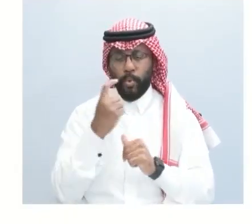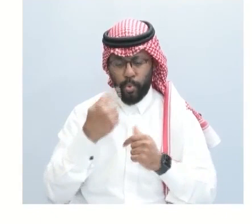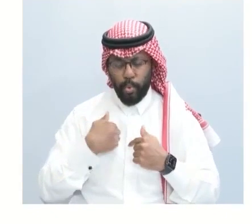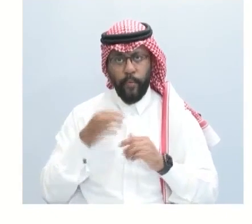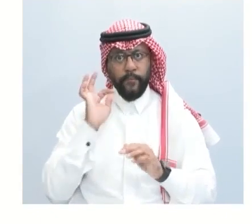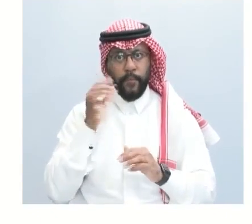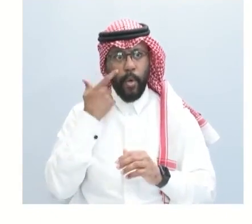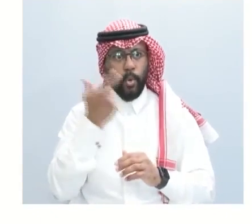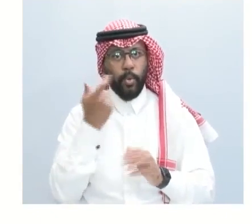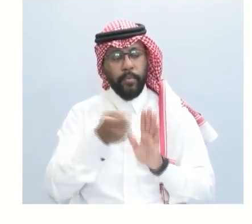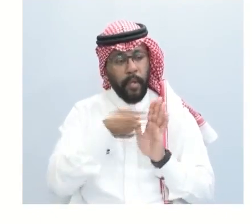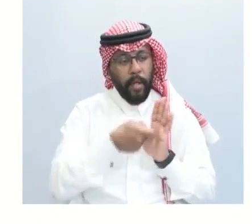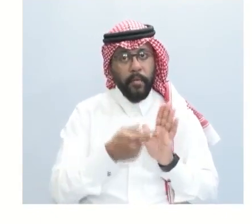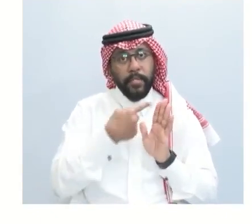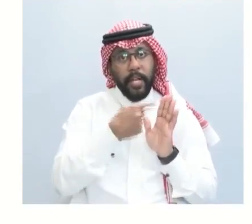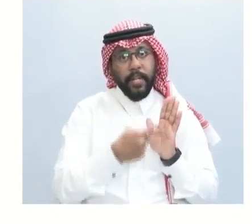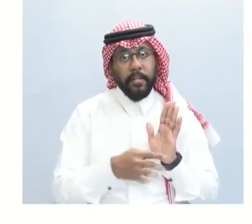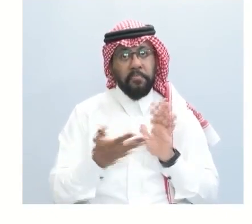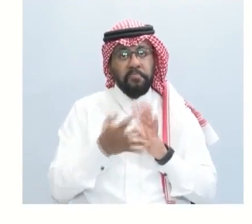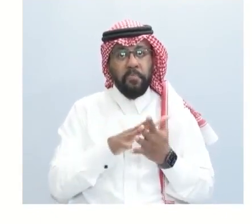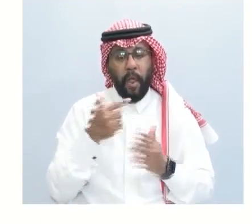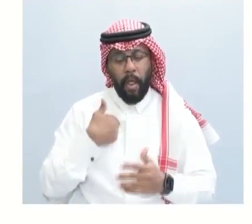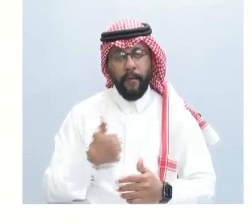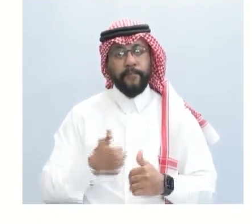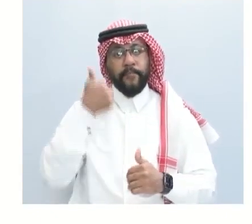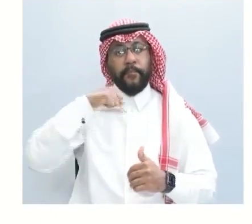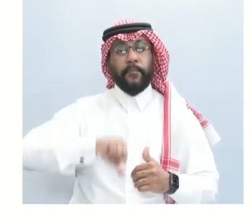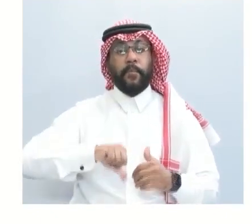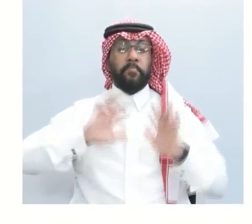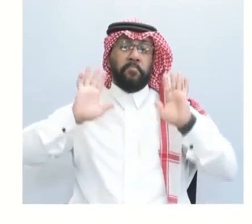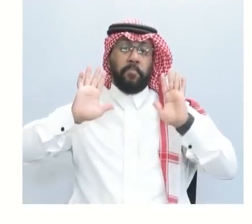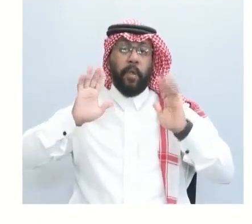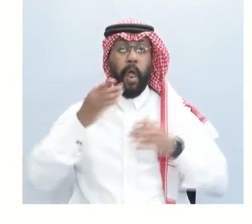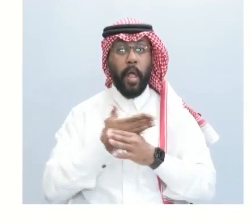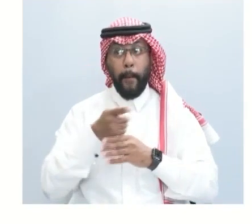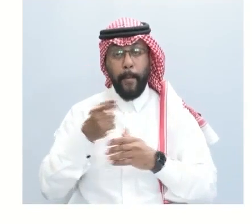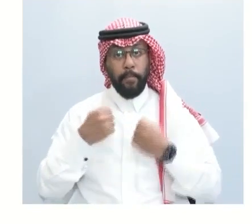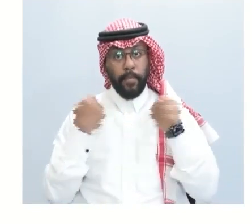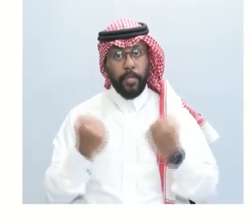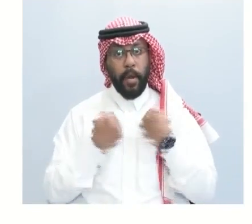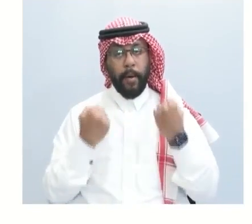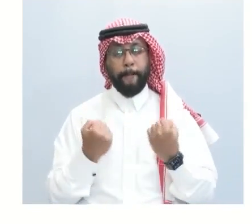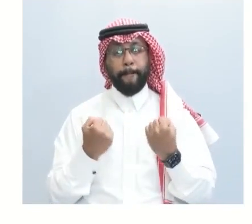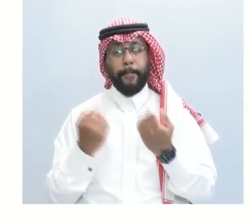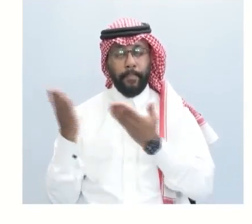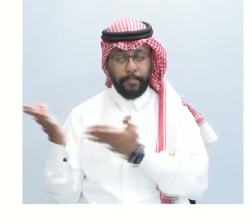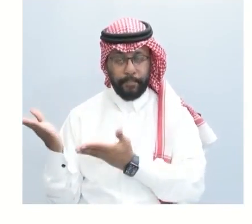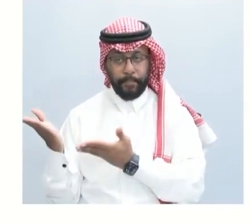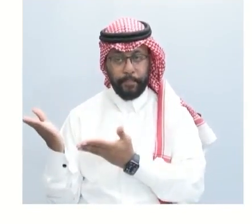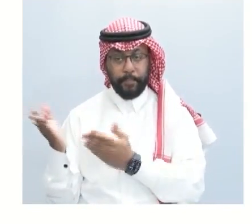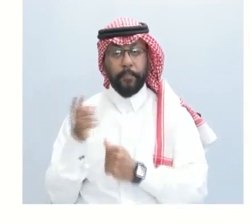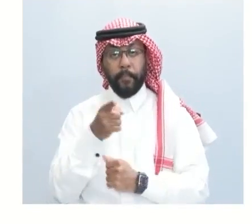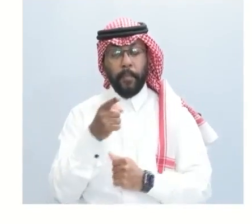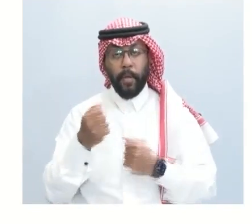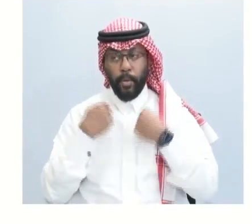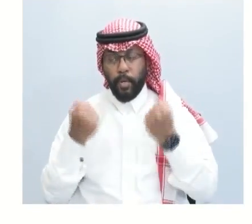بطاقه السابقه في تدريب السابق وفي النشاط السابق اللي تحدثنا عنه ايضا في الدرس السابق هنا مستخدمه في النشاط السابق هنا ستقوم